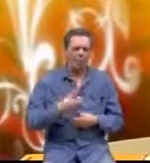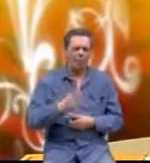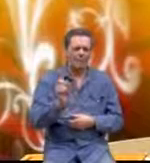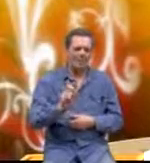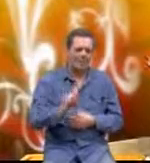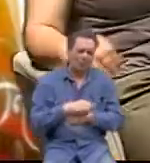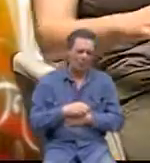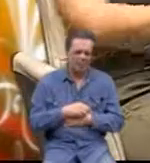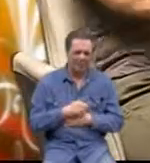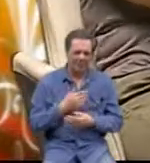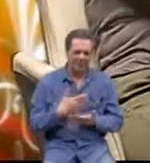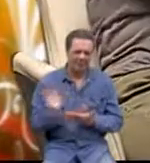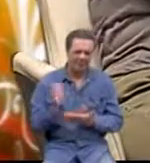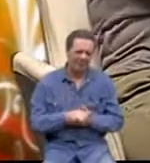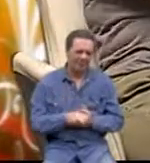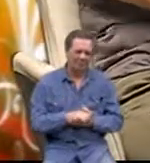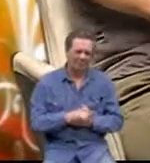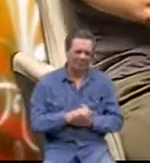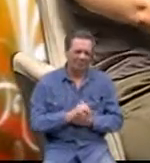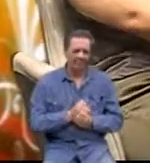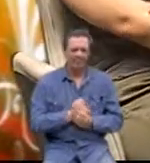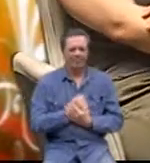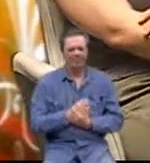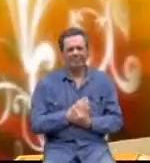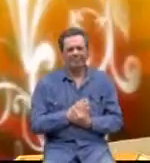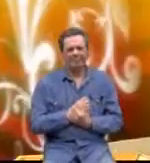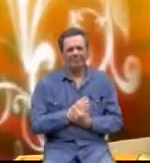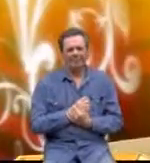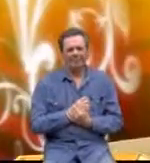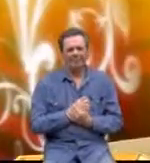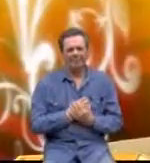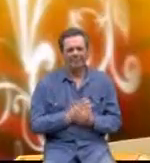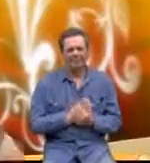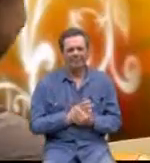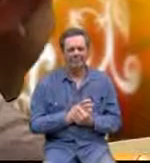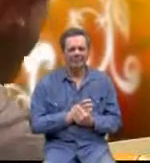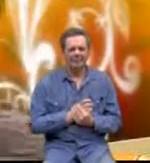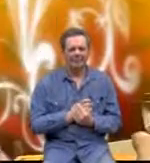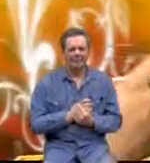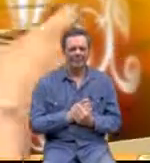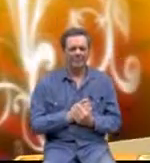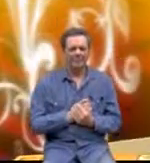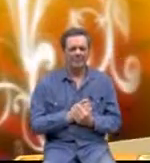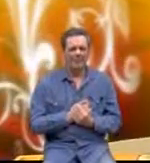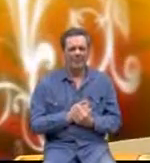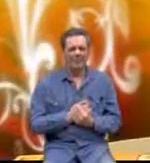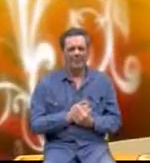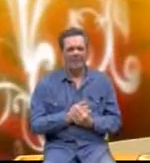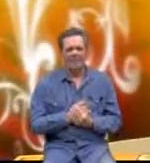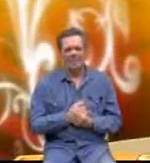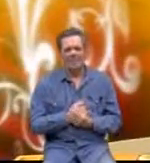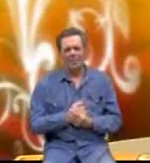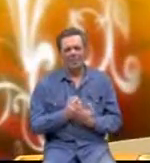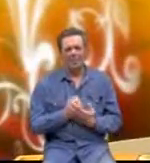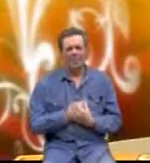kao vegetarijanka. A dobro, dobro. E, onda svi to možemo dati ruku, ali nećemo znati ruku. Nećemo